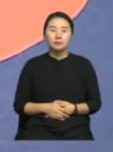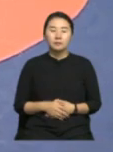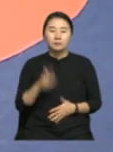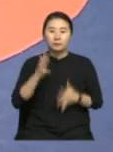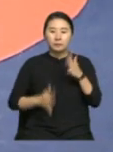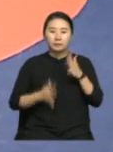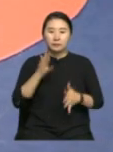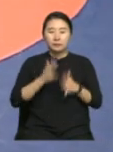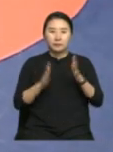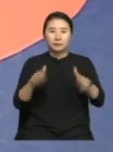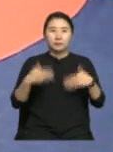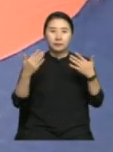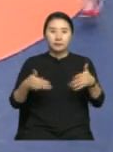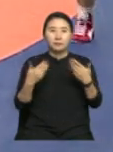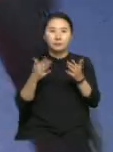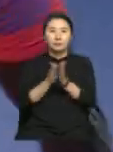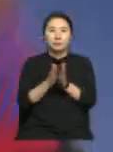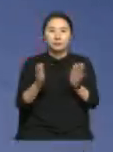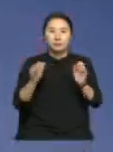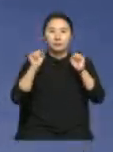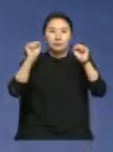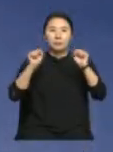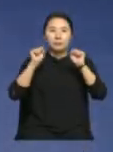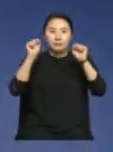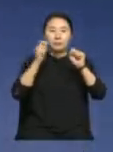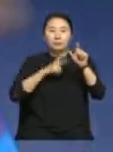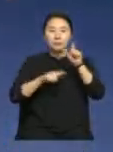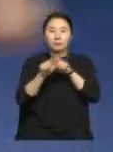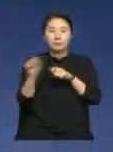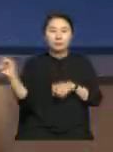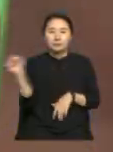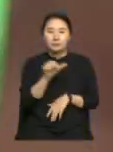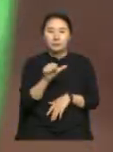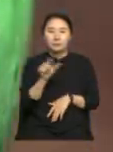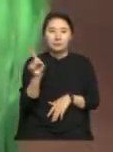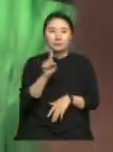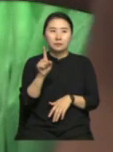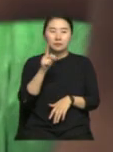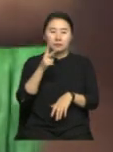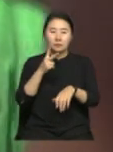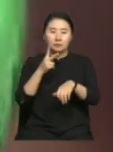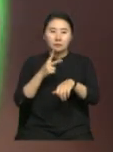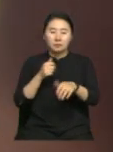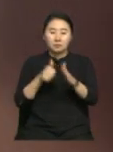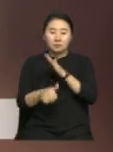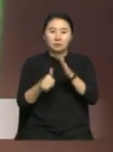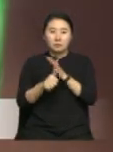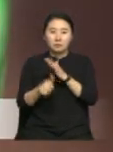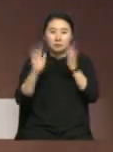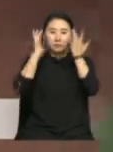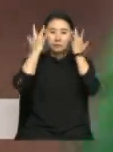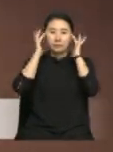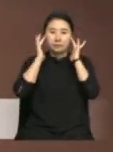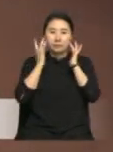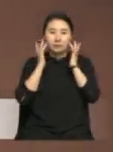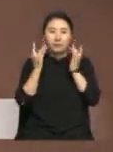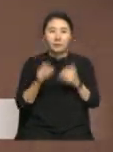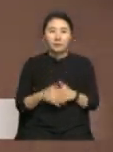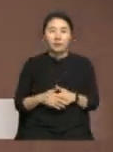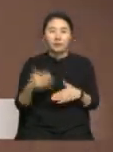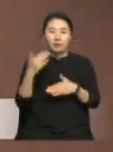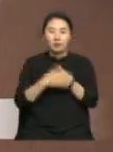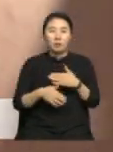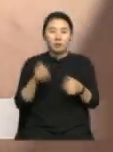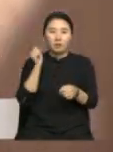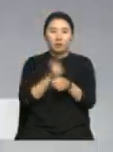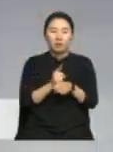러닝으로 가볍게 시작한 몸풀기. 점차 난이도를 높이더니 어느새 선수들의 땀이 매트를 적십니다. 몸은